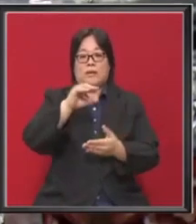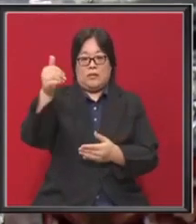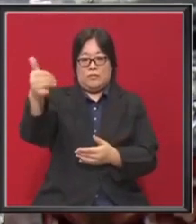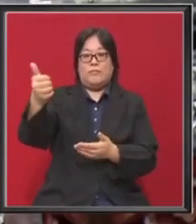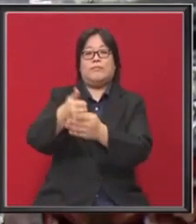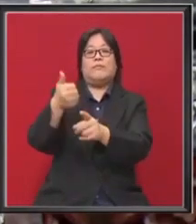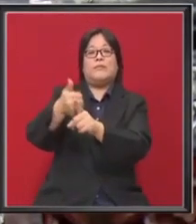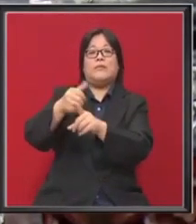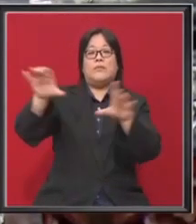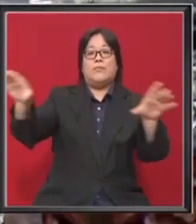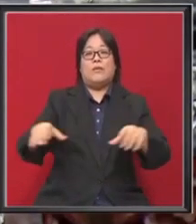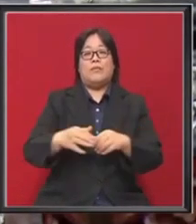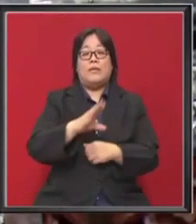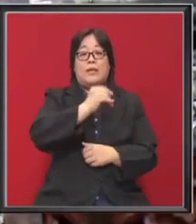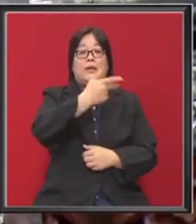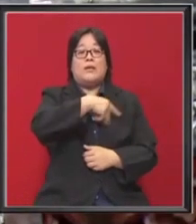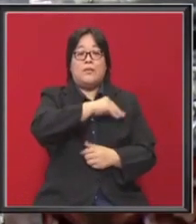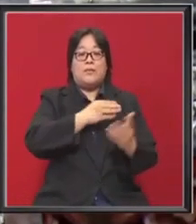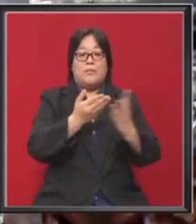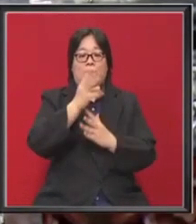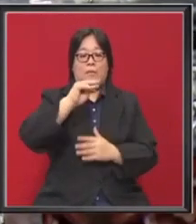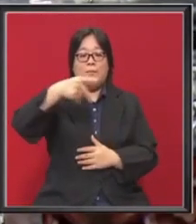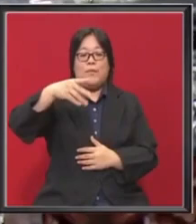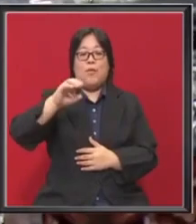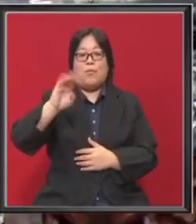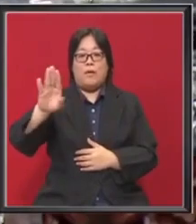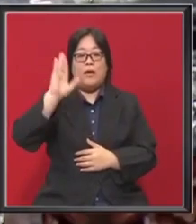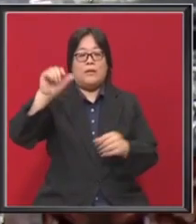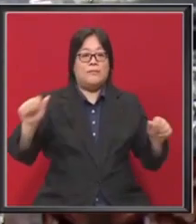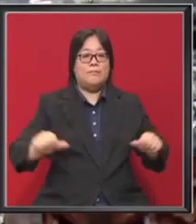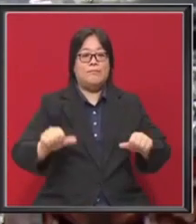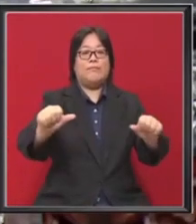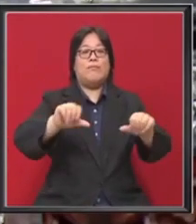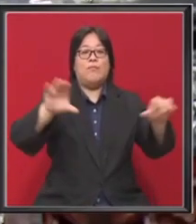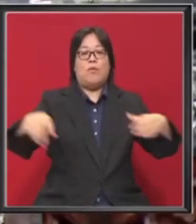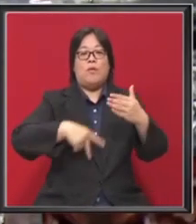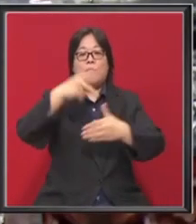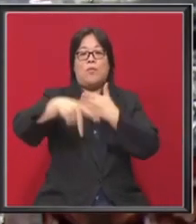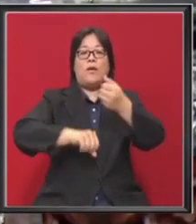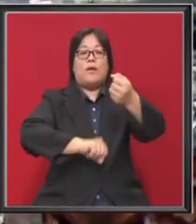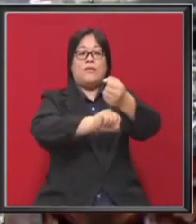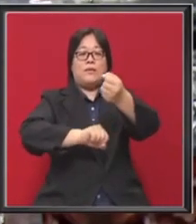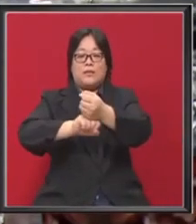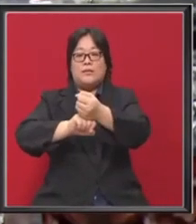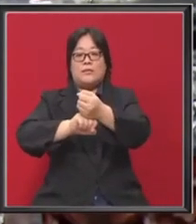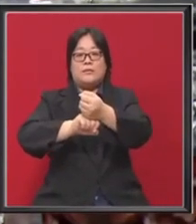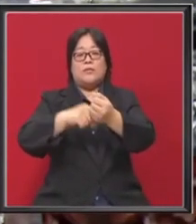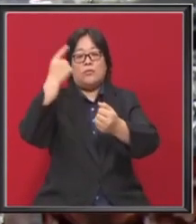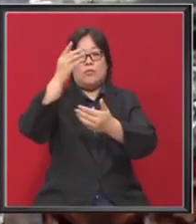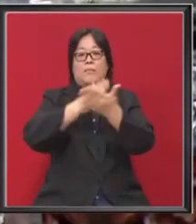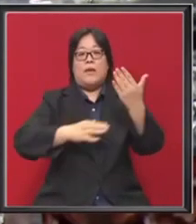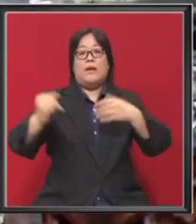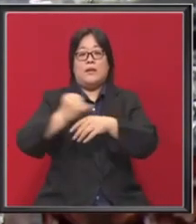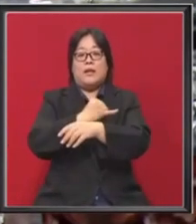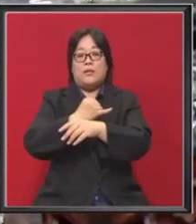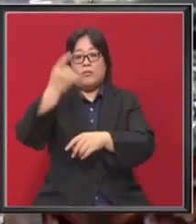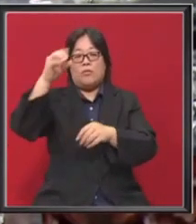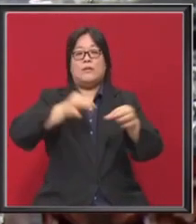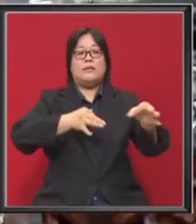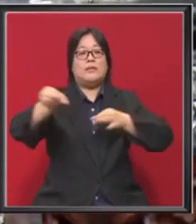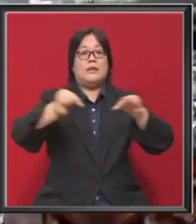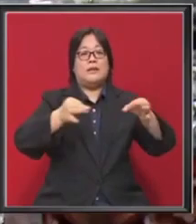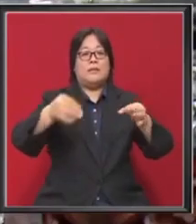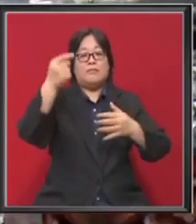Serikat sendiri dan kementerian lalu MP hobby akan terus giat mengadakan program edukasi berupa industri untuk